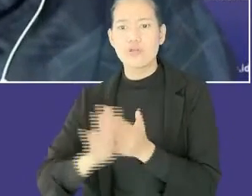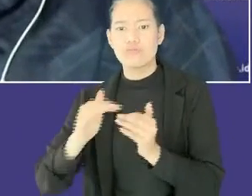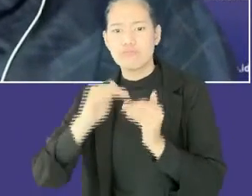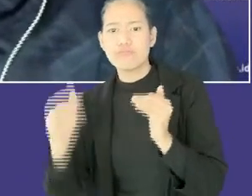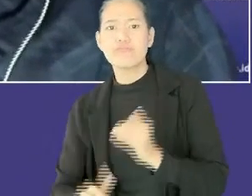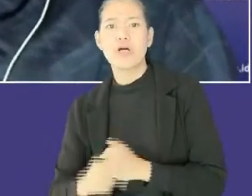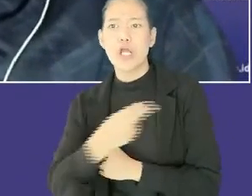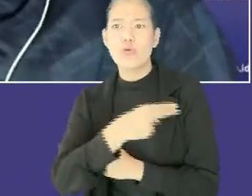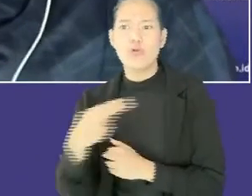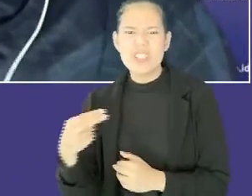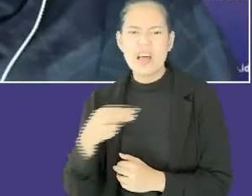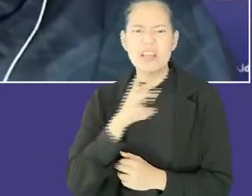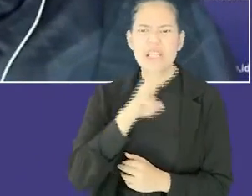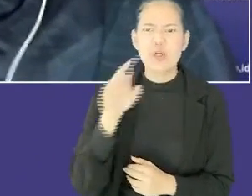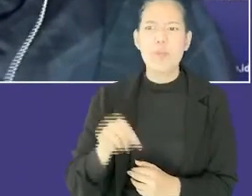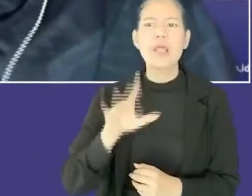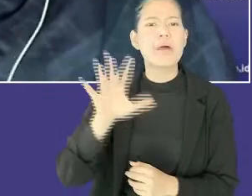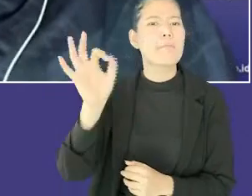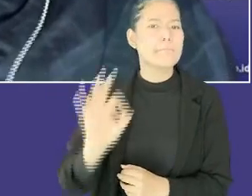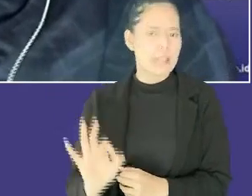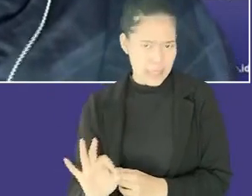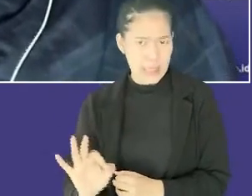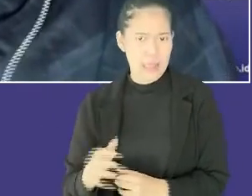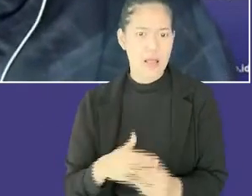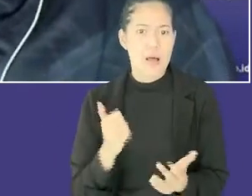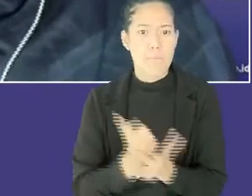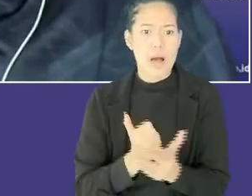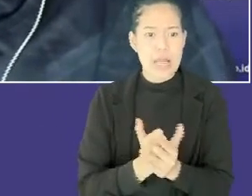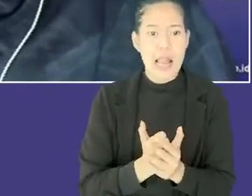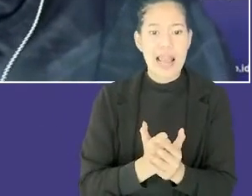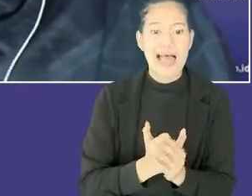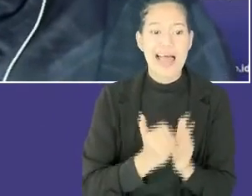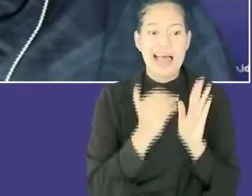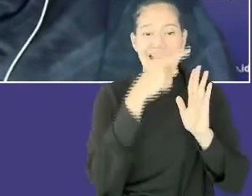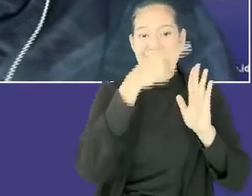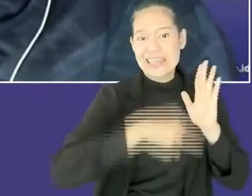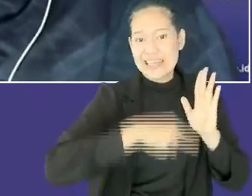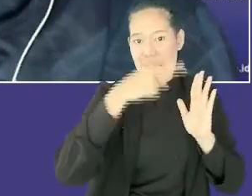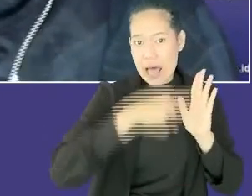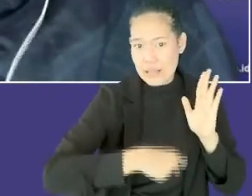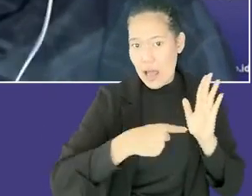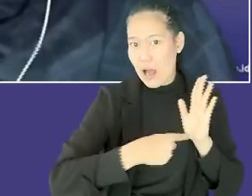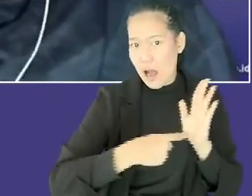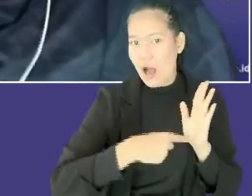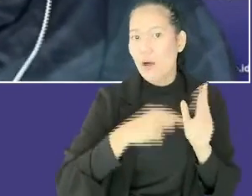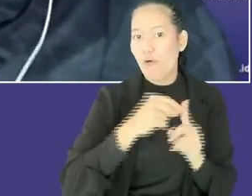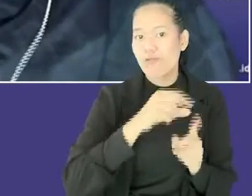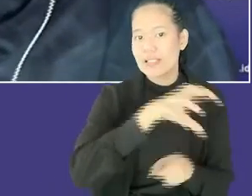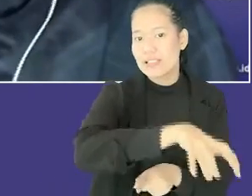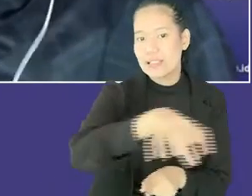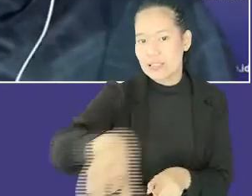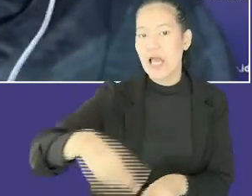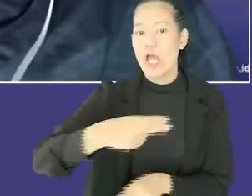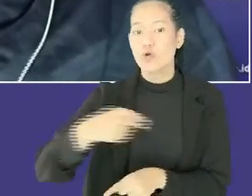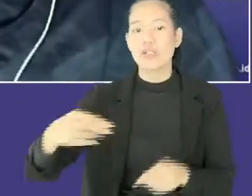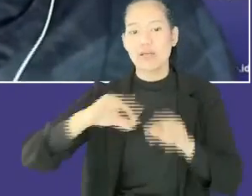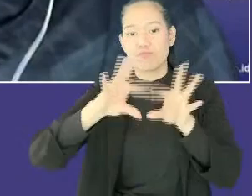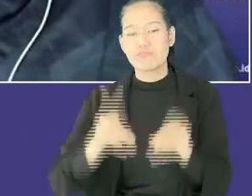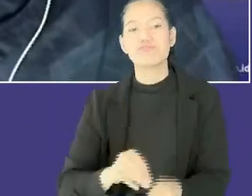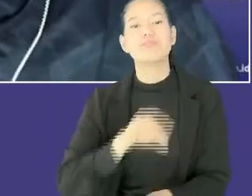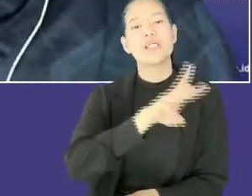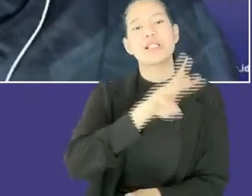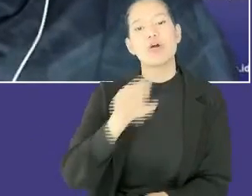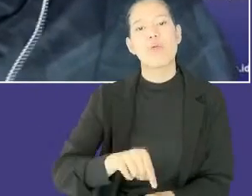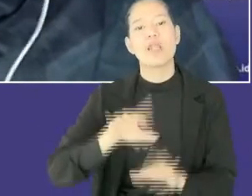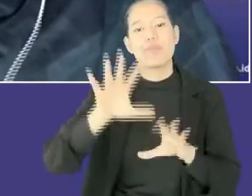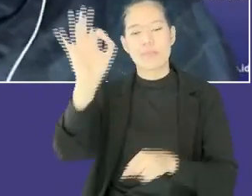disitu 33,5 persen diantara provinsi-provinsi jadi Indonesia rata-rata di 33,5 pesan ini Memang agak